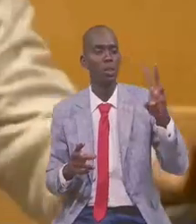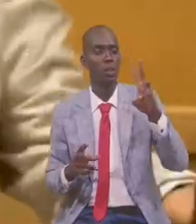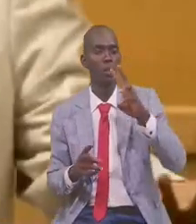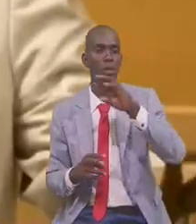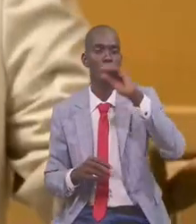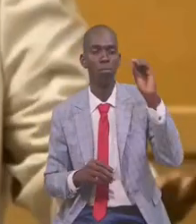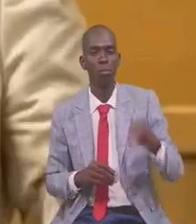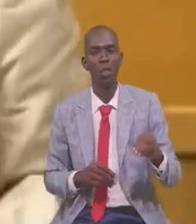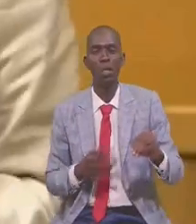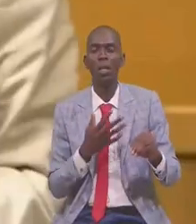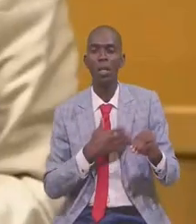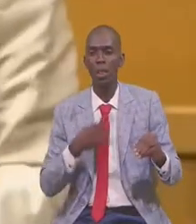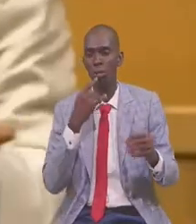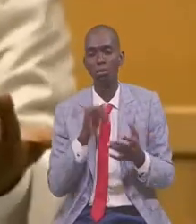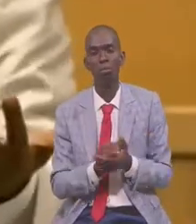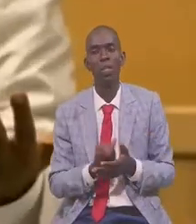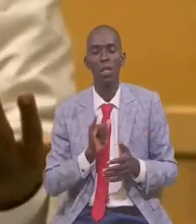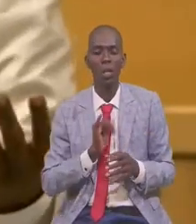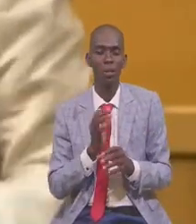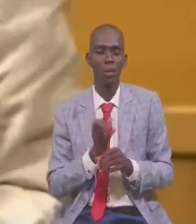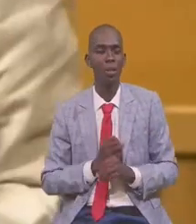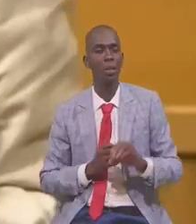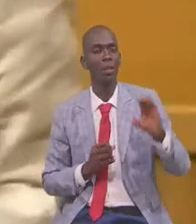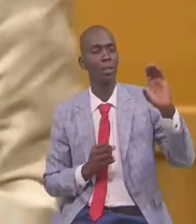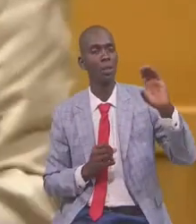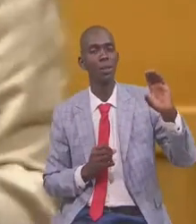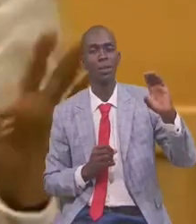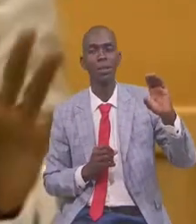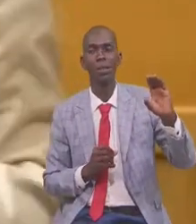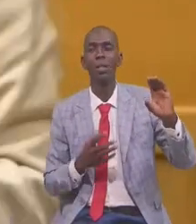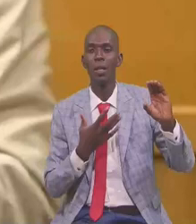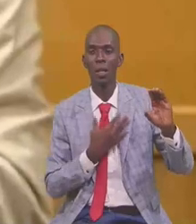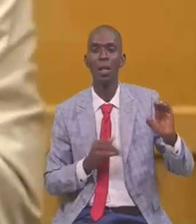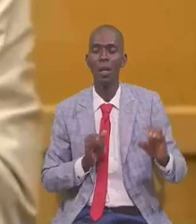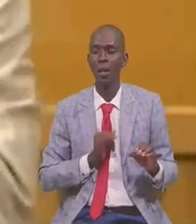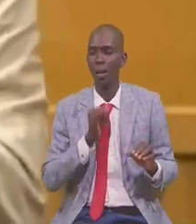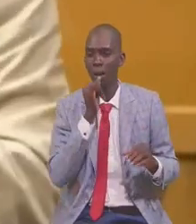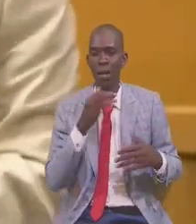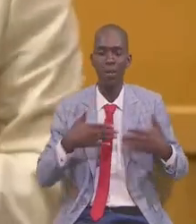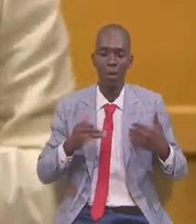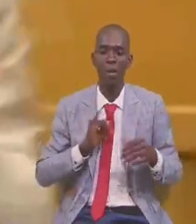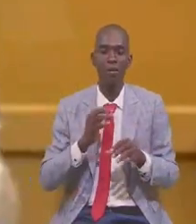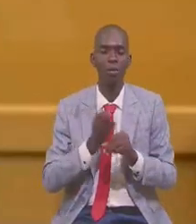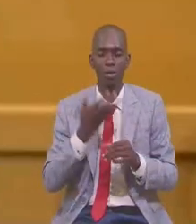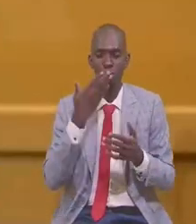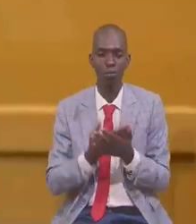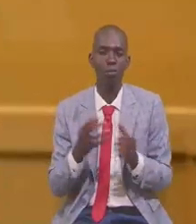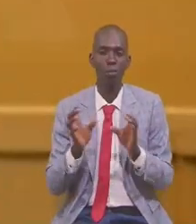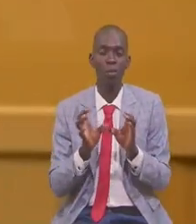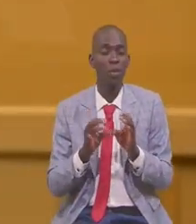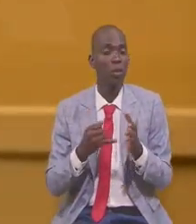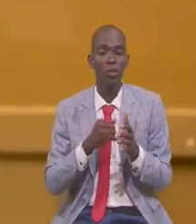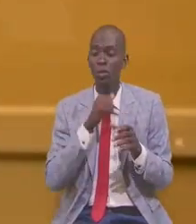66%, ils ont dit que j'ai du crédit maintenant. Oh, j'ai un bon diplôme. Non, ça ne marche pas comme